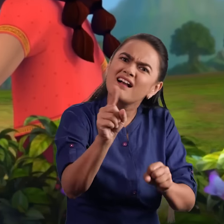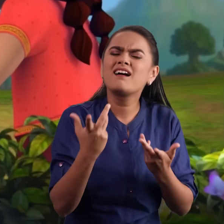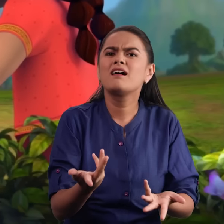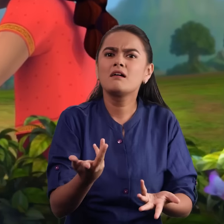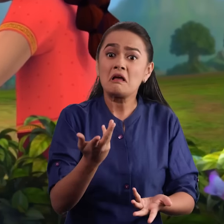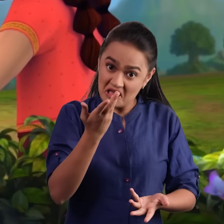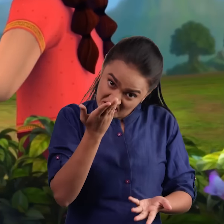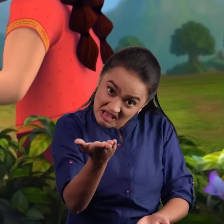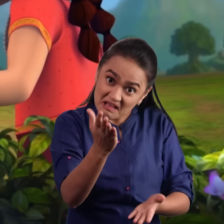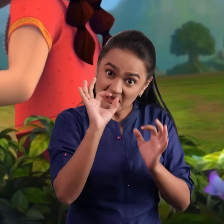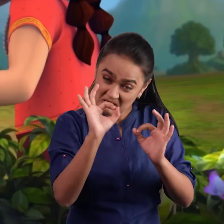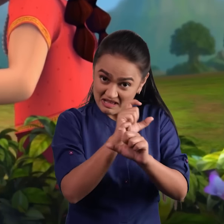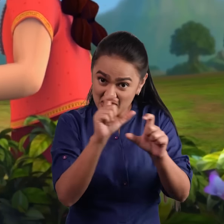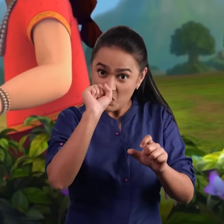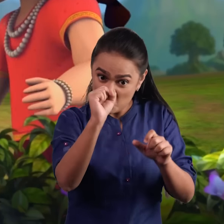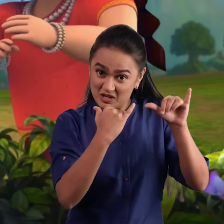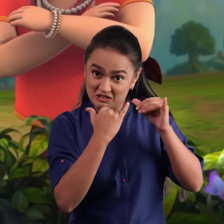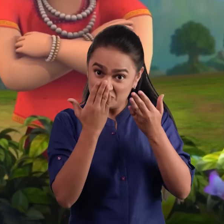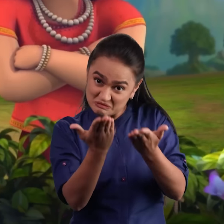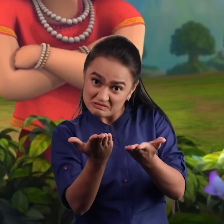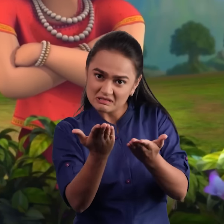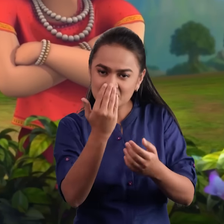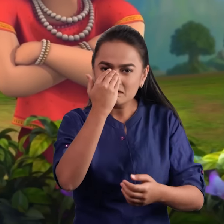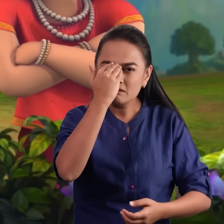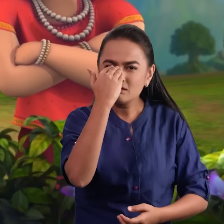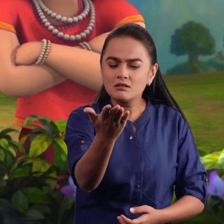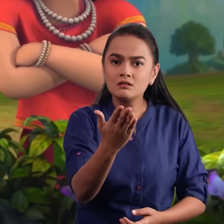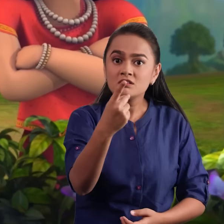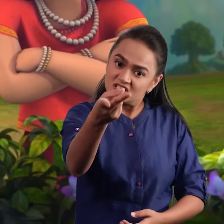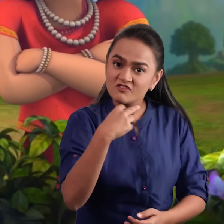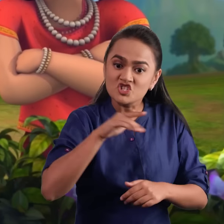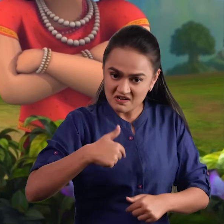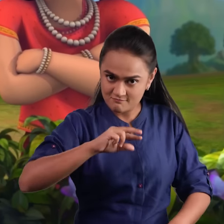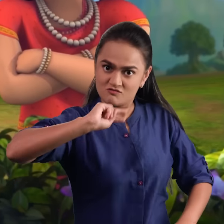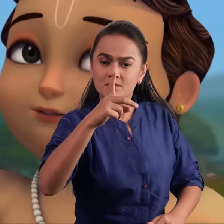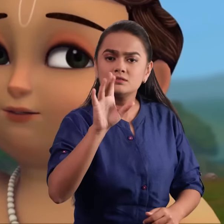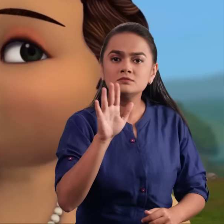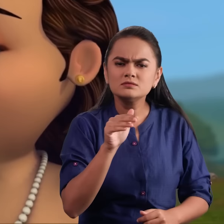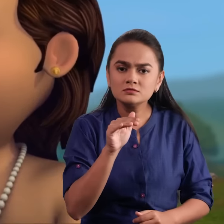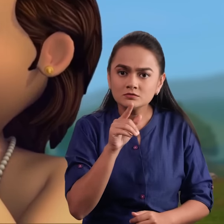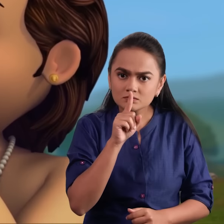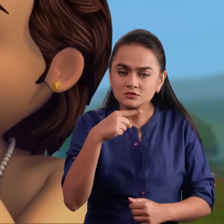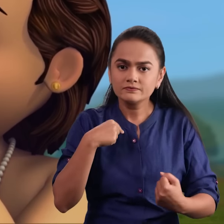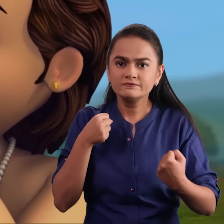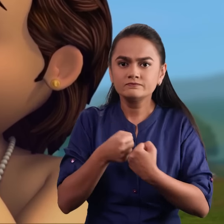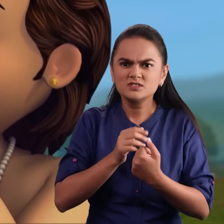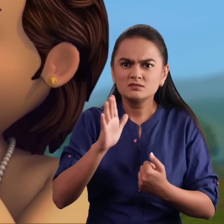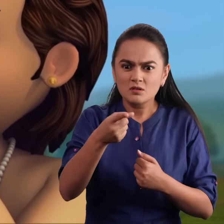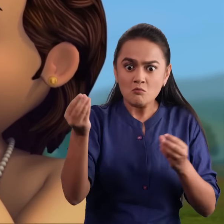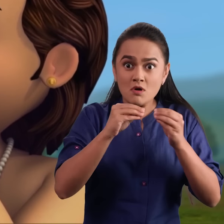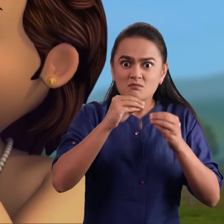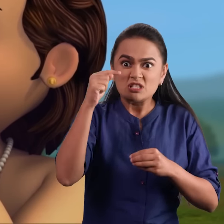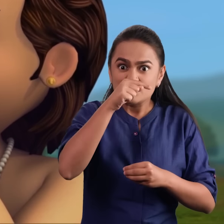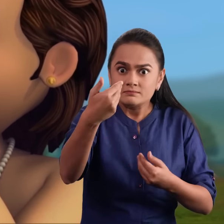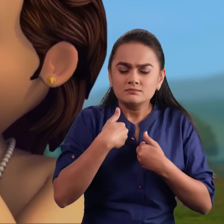तो ऐसा सज्जन और सदाचारी है तुम्हारा मित्र कृष्ण। बोल लिया तुमने, अब मेरी बात। इनसे लड़कर और